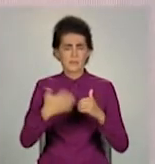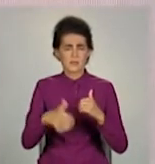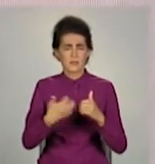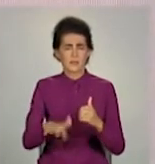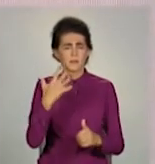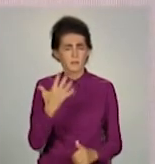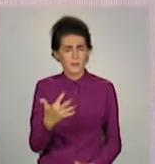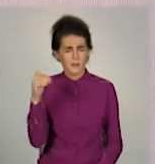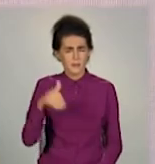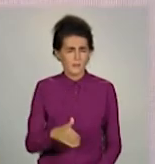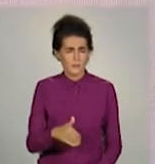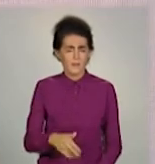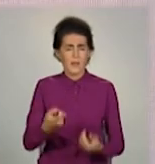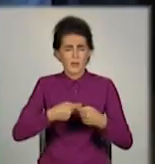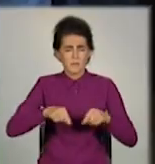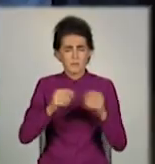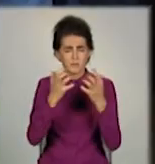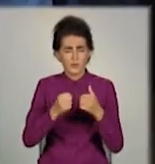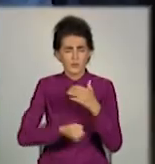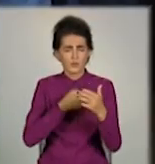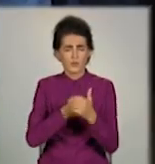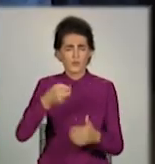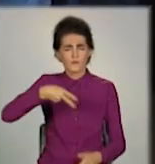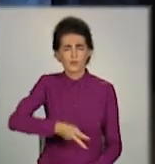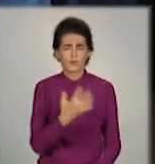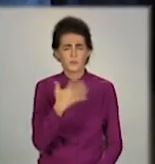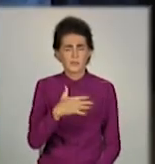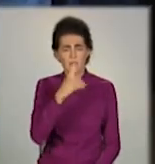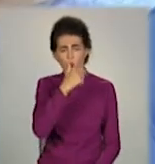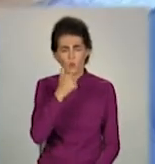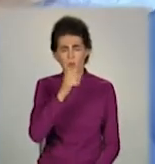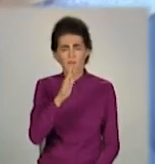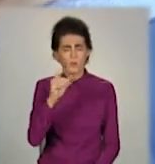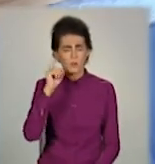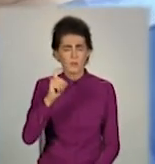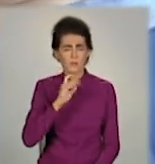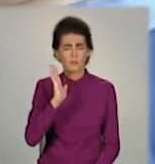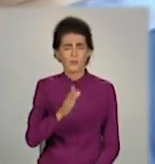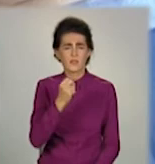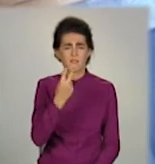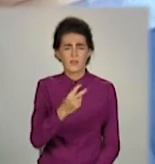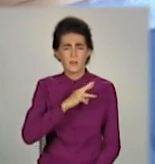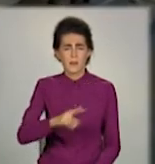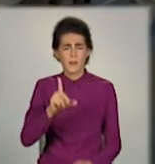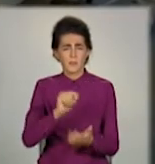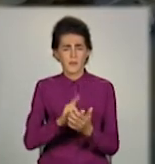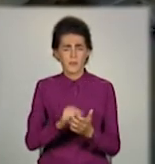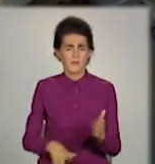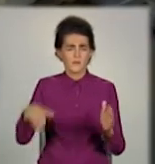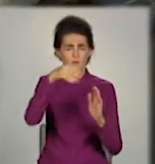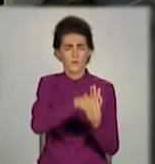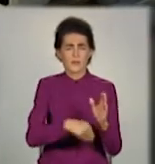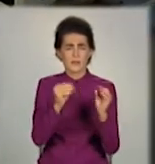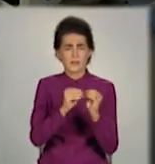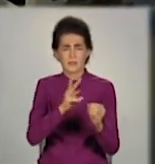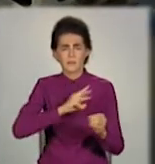За підрахунками Мінсоцполітики, до 2050 року в Україні на 12 мільйонів пенсіонерів припадатиме 10